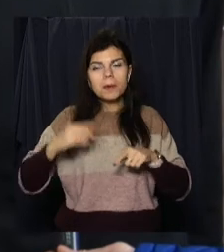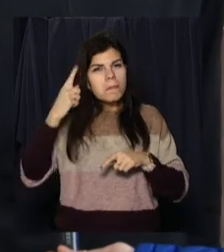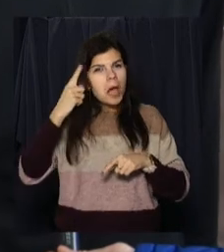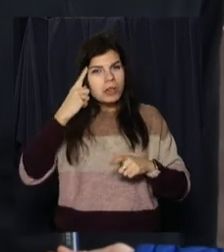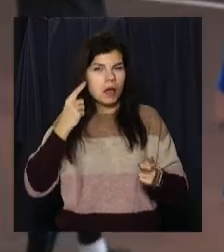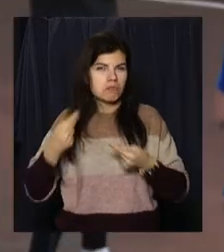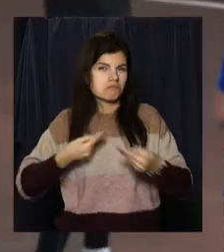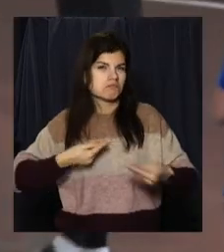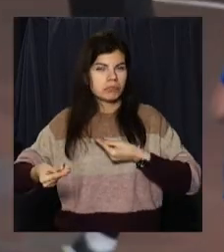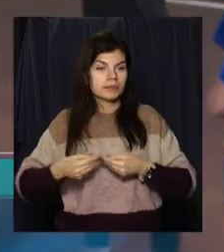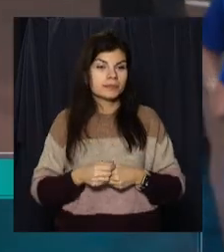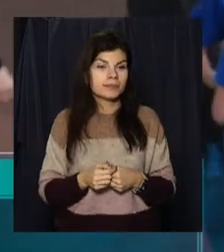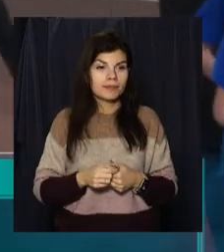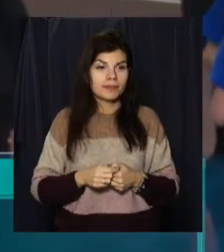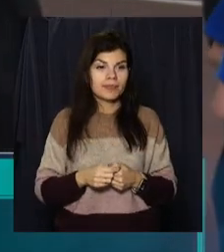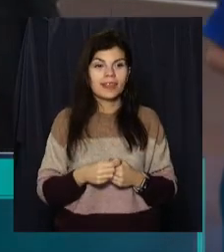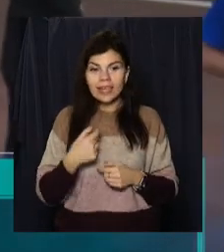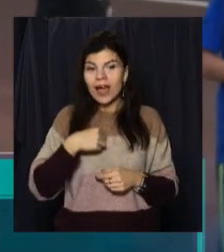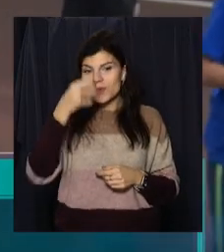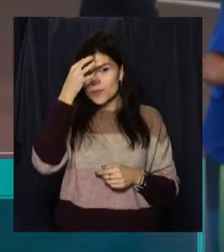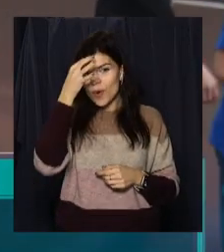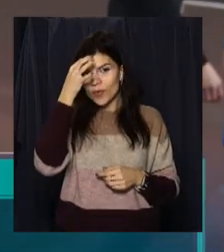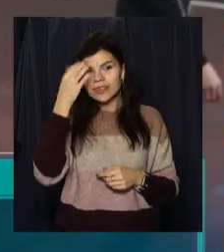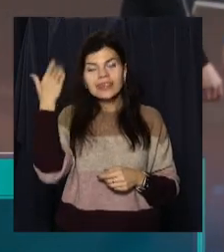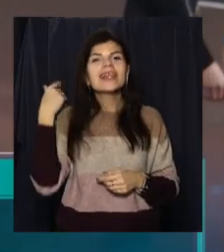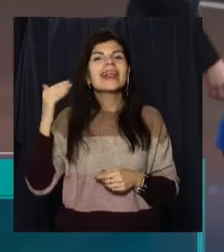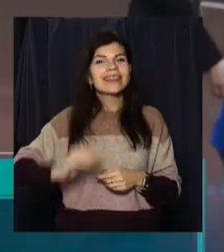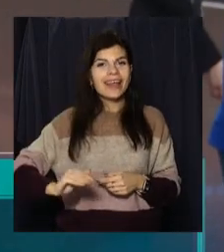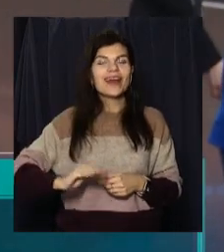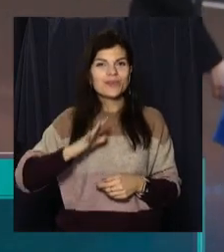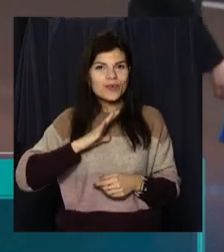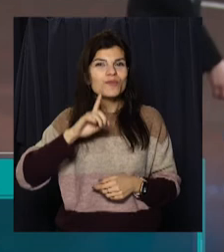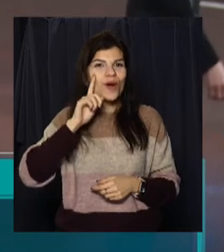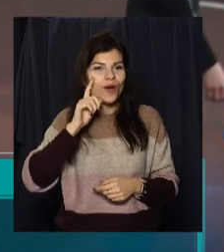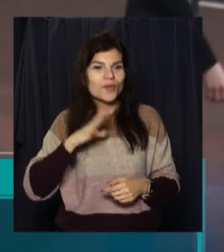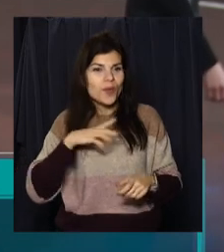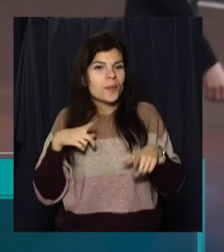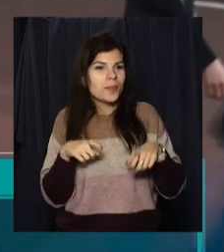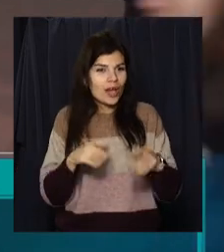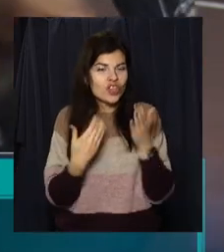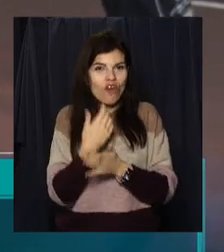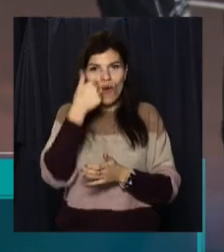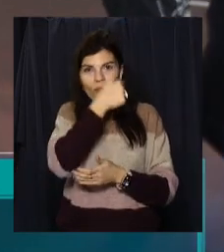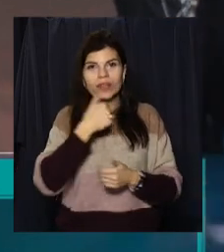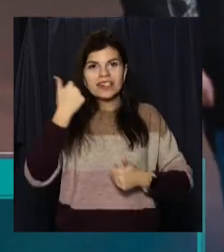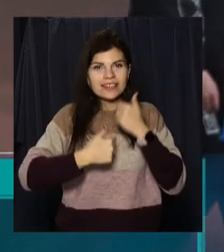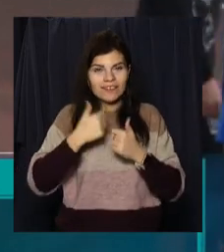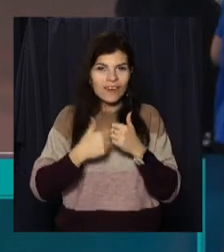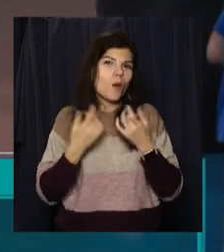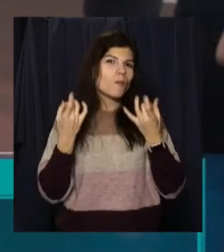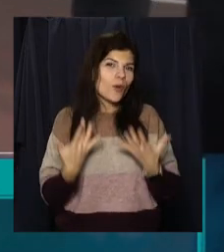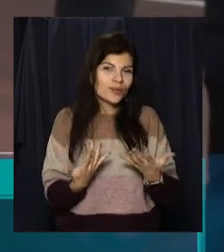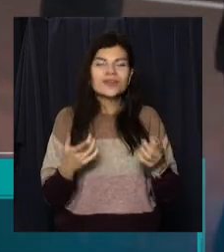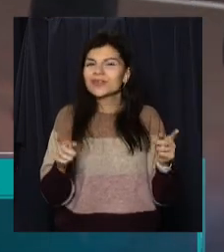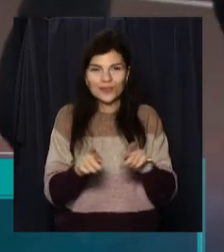одержать победу. Когда награждала, тоже себя вспоминала в детском возрасте, когда здесь бегала, тоже и эстафеты новогодние, и просто соревнования.